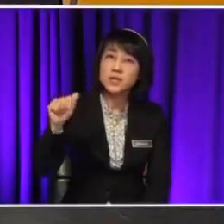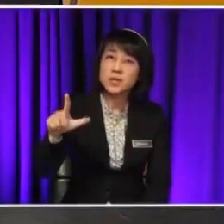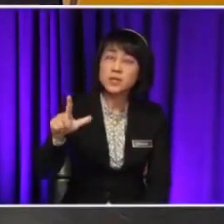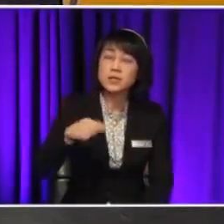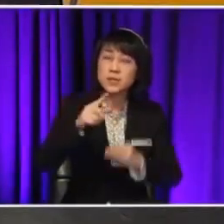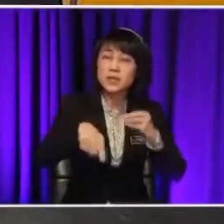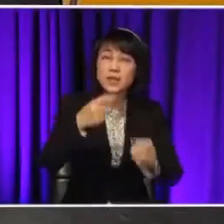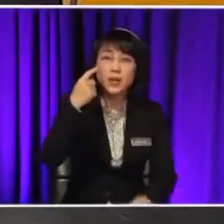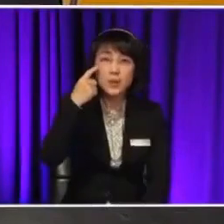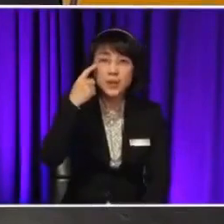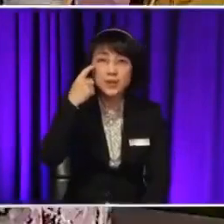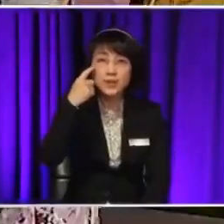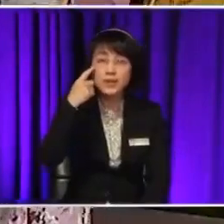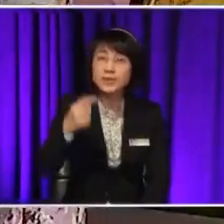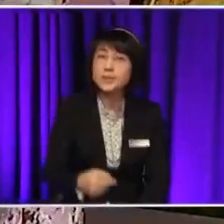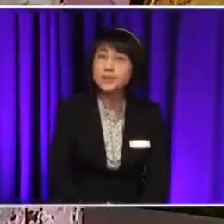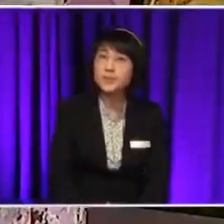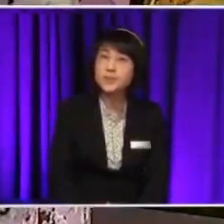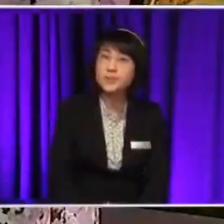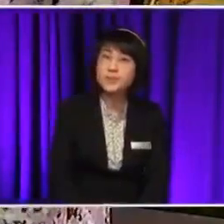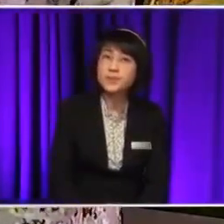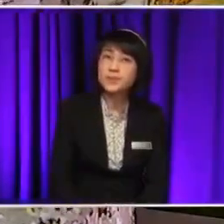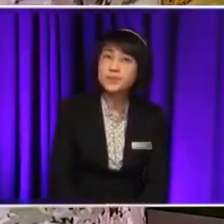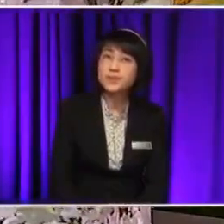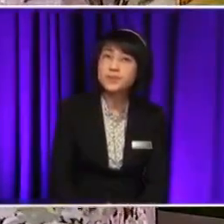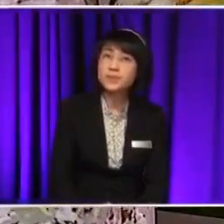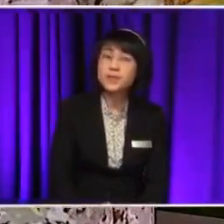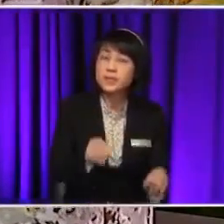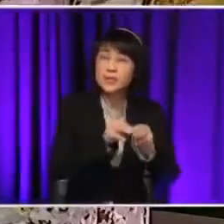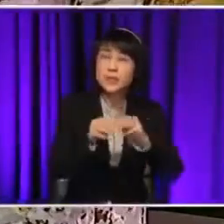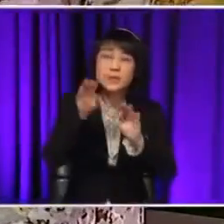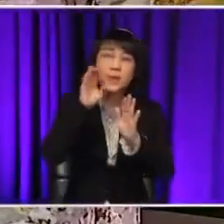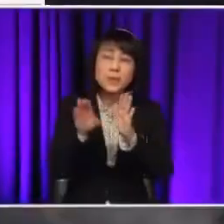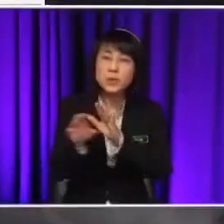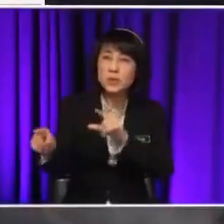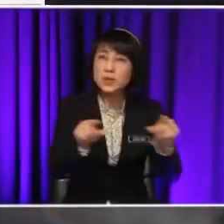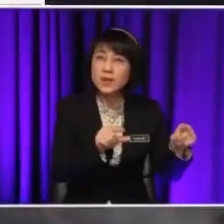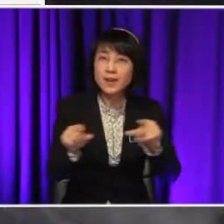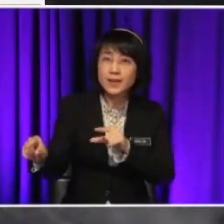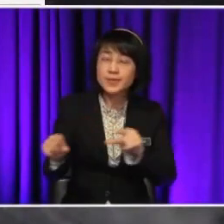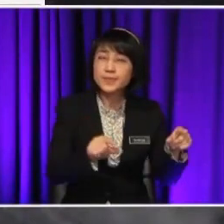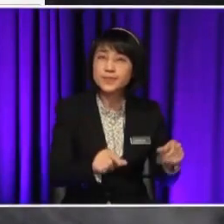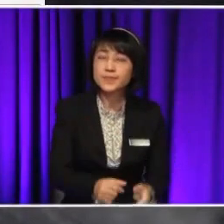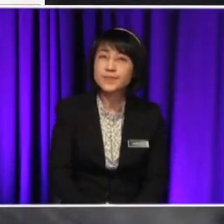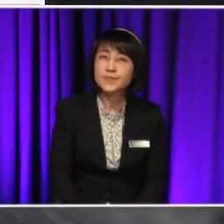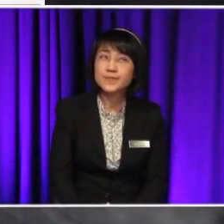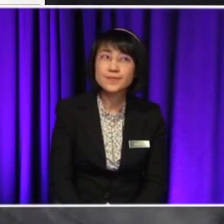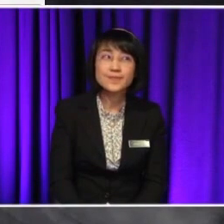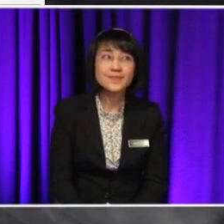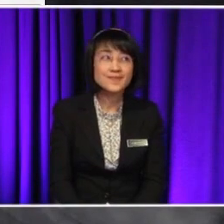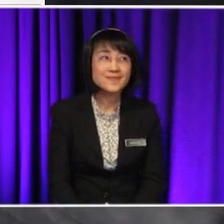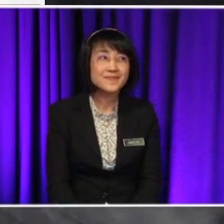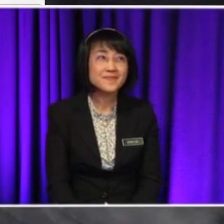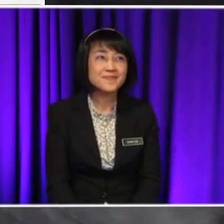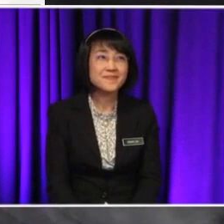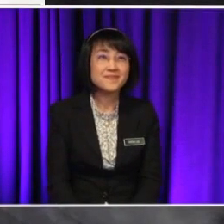mata. Okey, okay. Apabila kita tengok, kita nampak seolah gambar tu bergerak. Okey, nampak tak gambar contoh yang cikgu bagi di sini? Bergeraklah, seolah cikgu. Nampak gambar